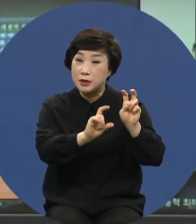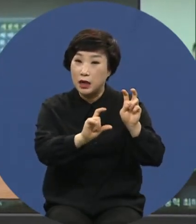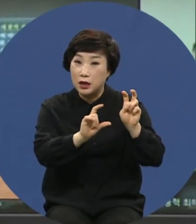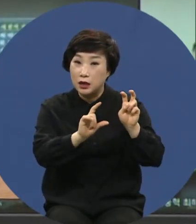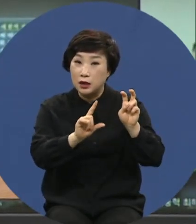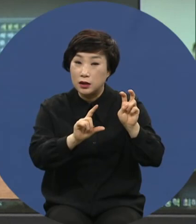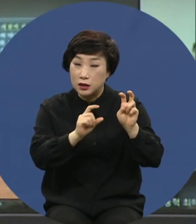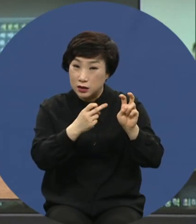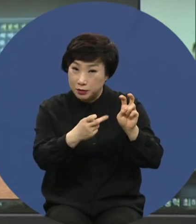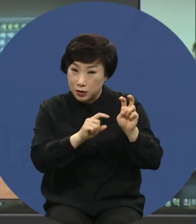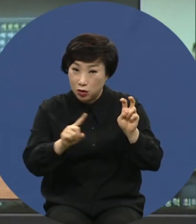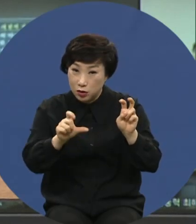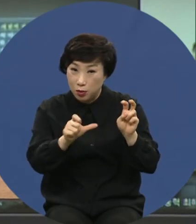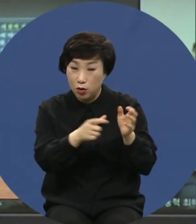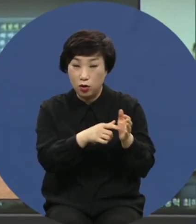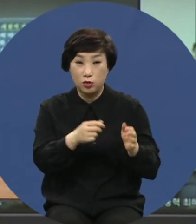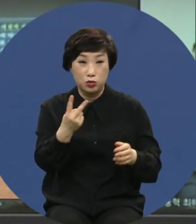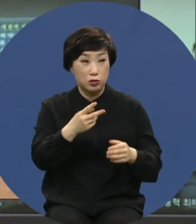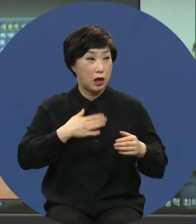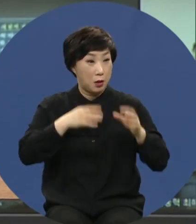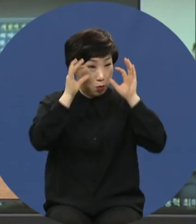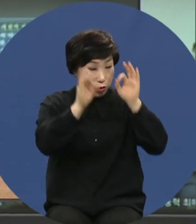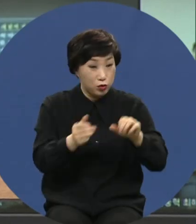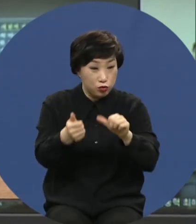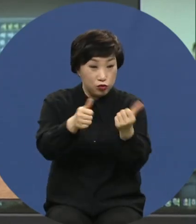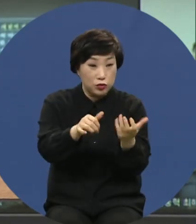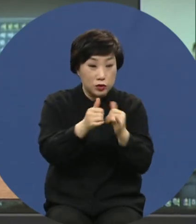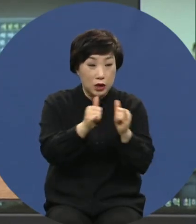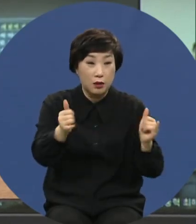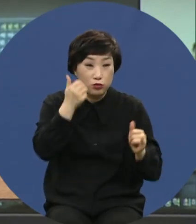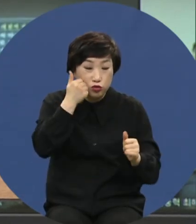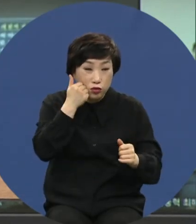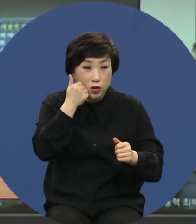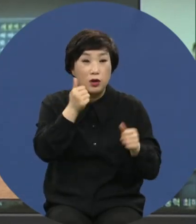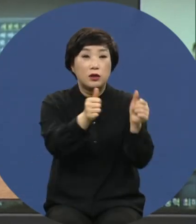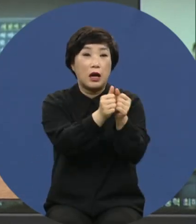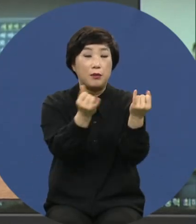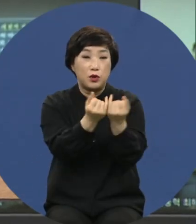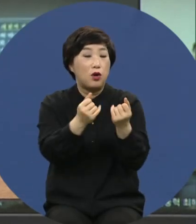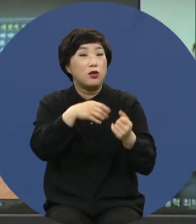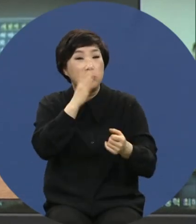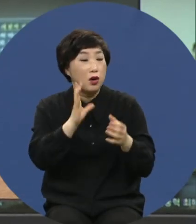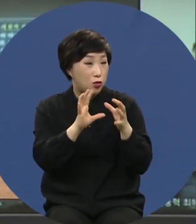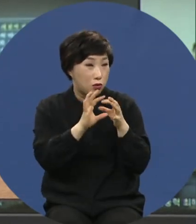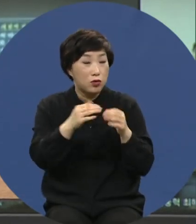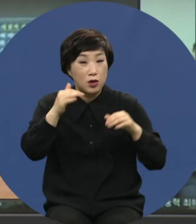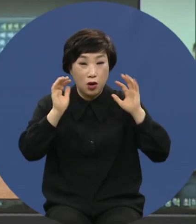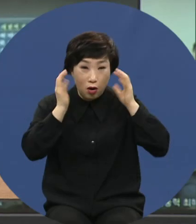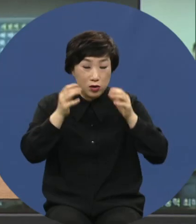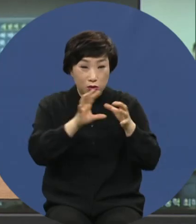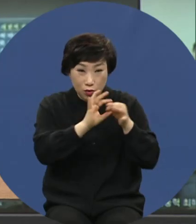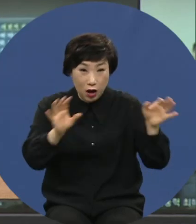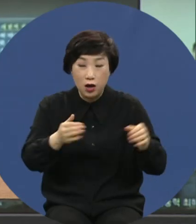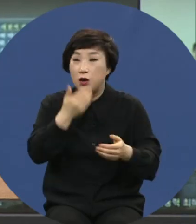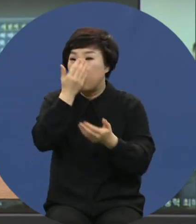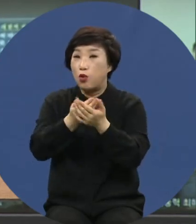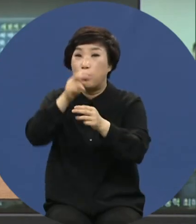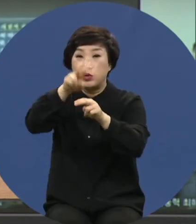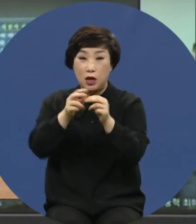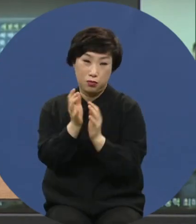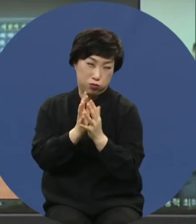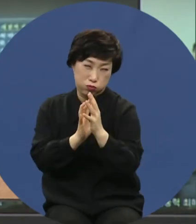15절에 내가 보니 죽은 자들이 무릎 대수하고 그 보좌 앞에